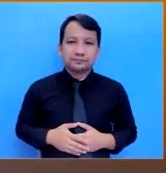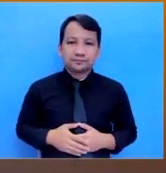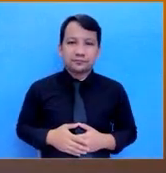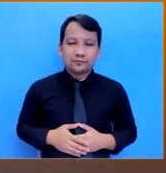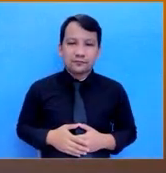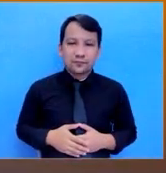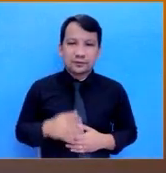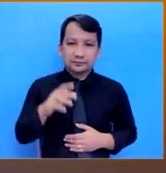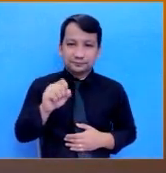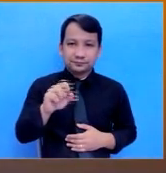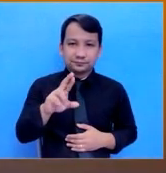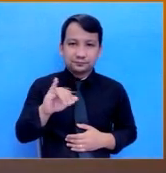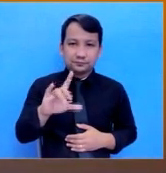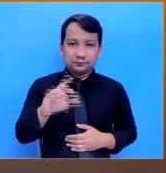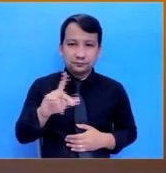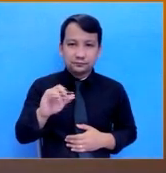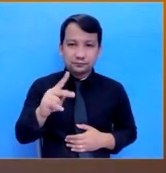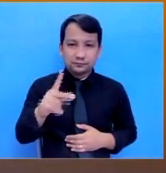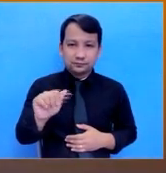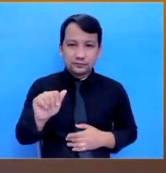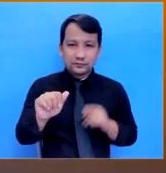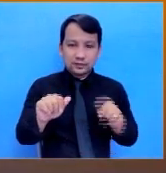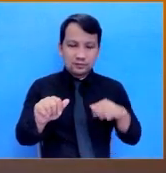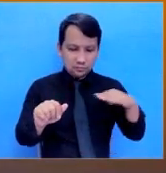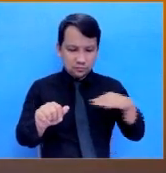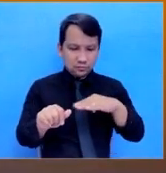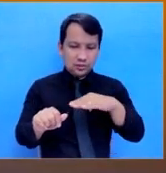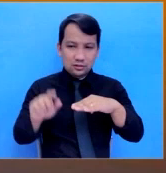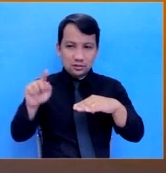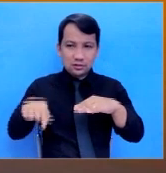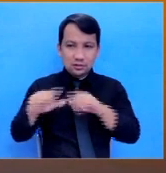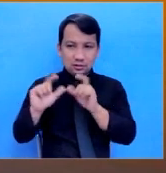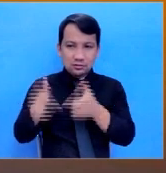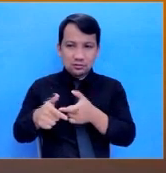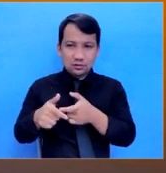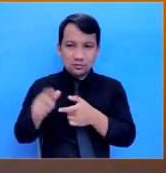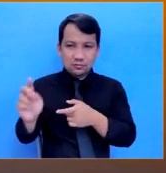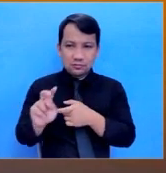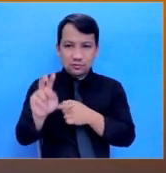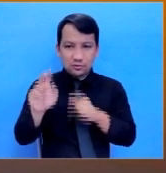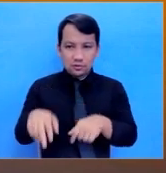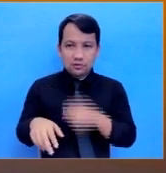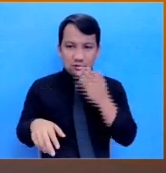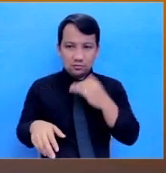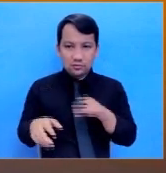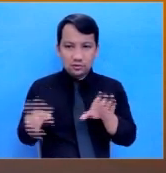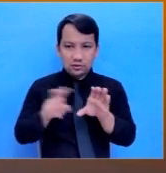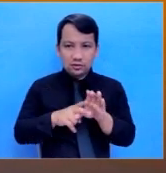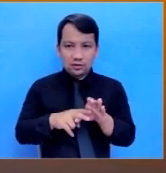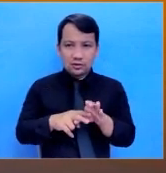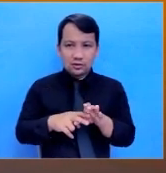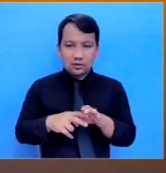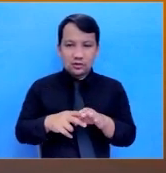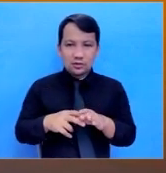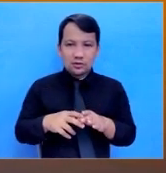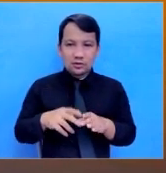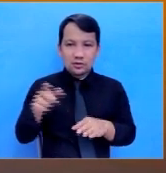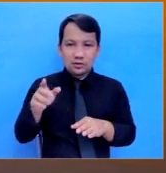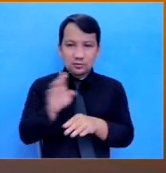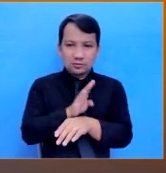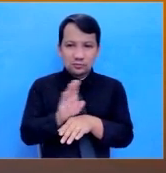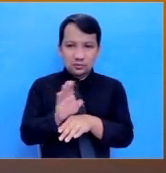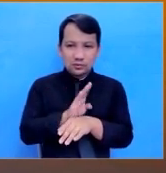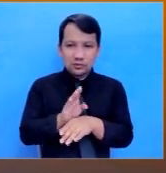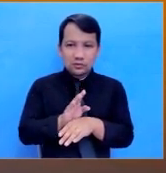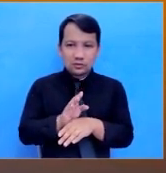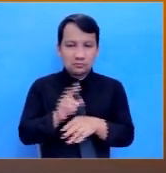Sa Sri Lanka naman, muntik nang mapahamak ang isang grupo ng mga turista. Sakay ng isang tuktok, busy ang grupo na mag-sightseeing